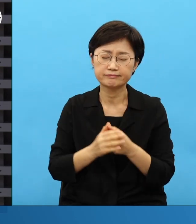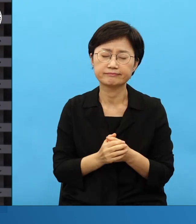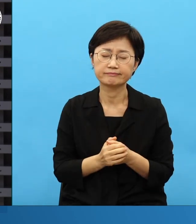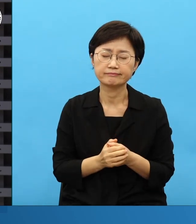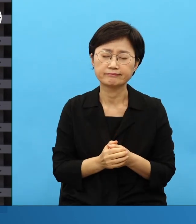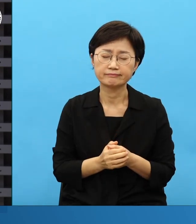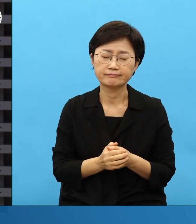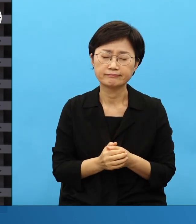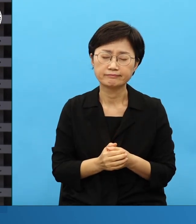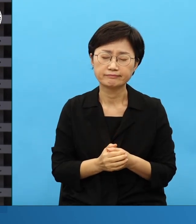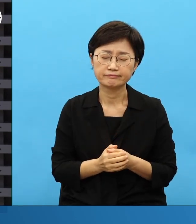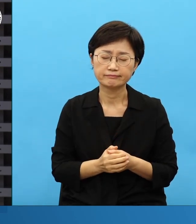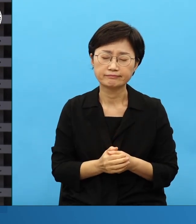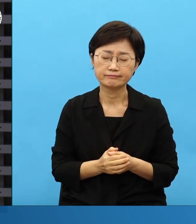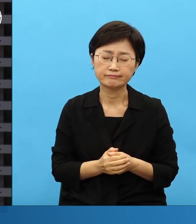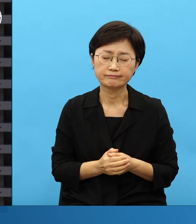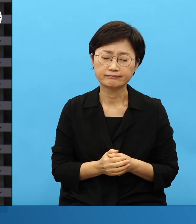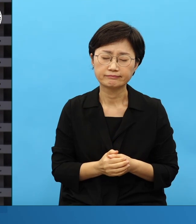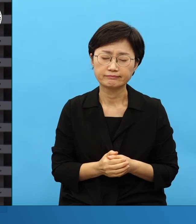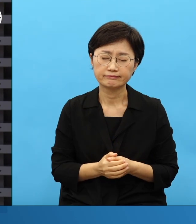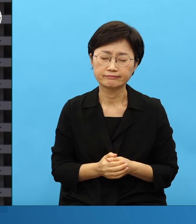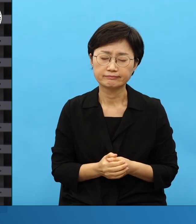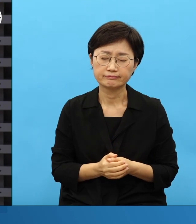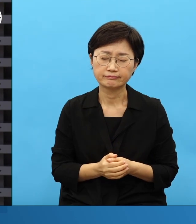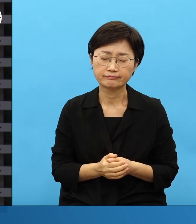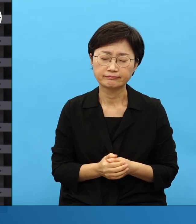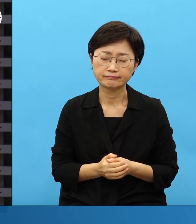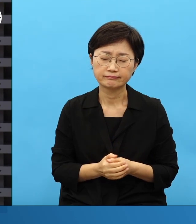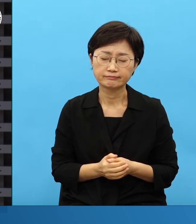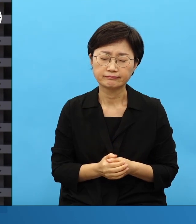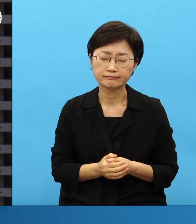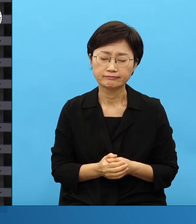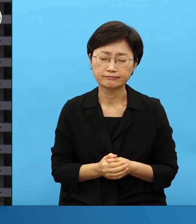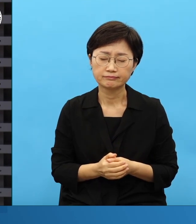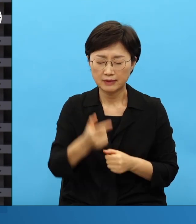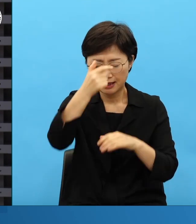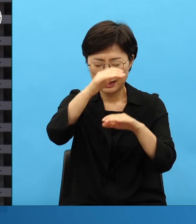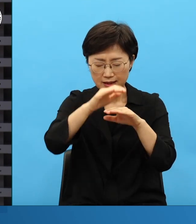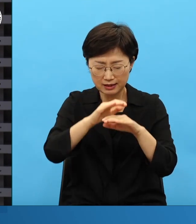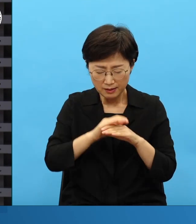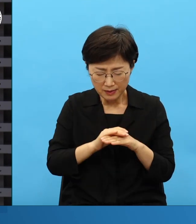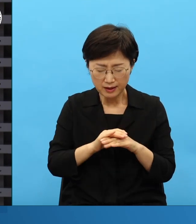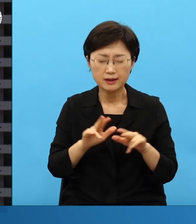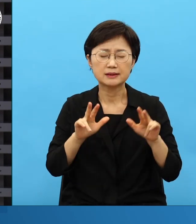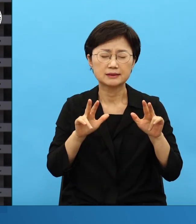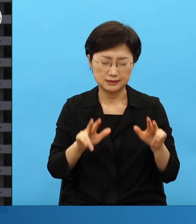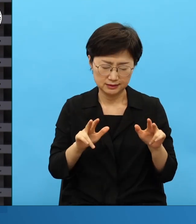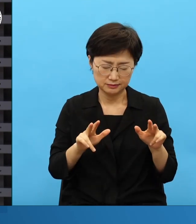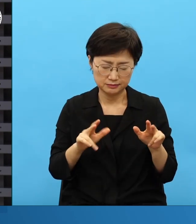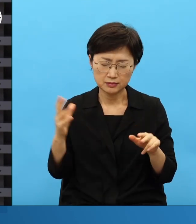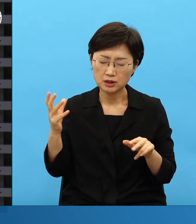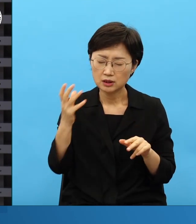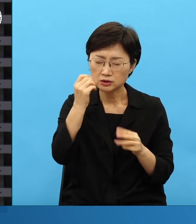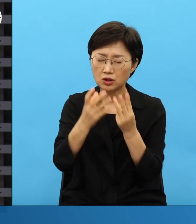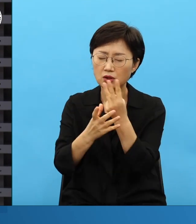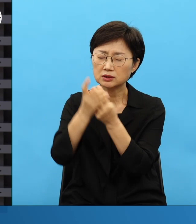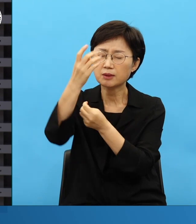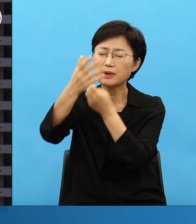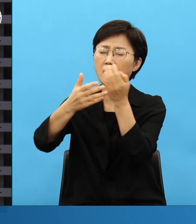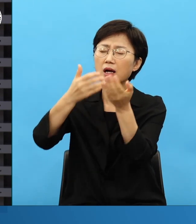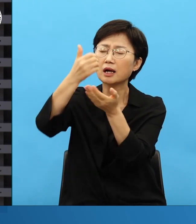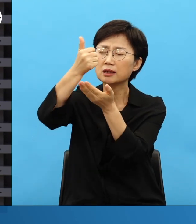himself as an atoning sacrifice so that we can become children of God. 예배드리는 이 시간 성삼위 하나님 보좌의 시공간